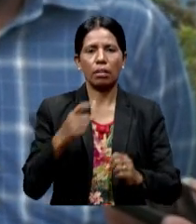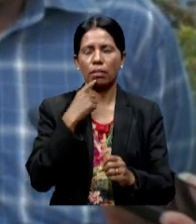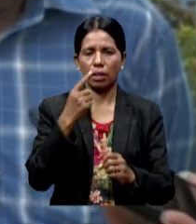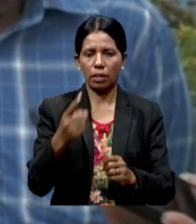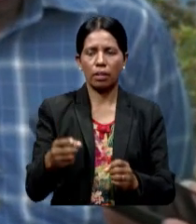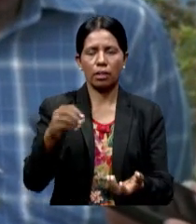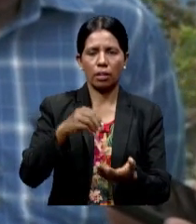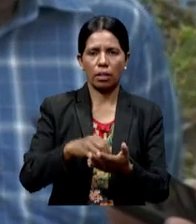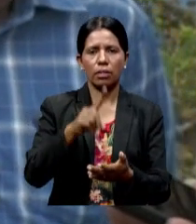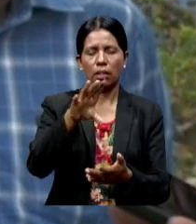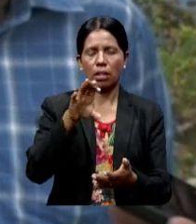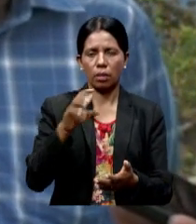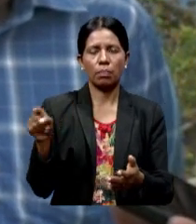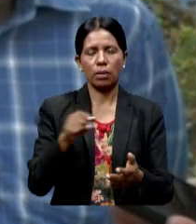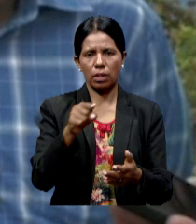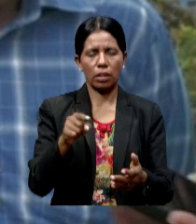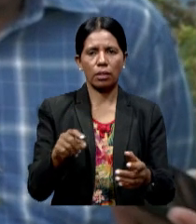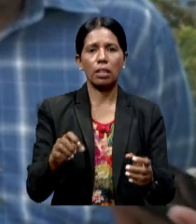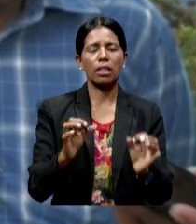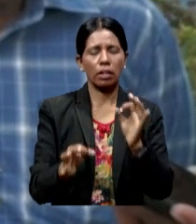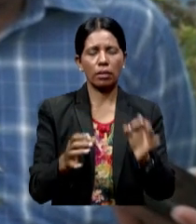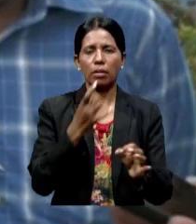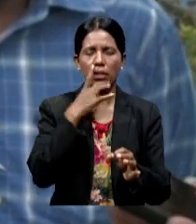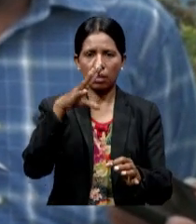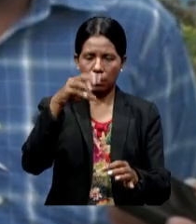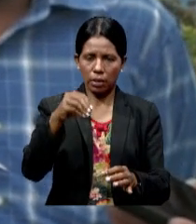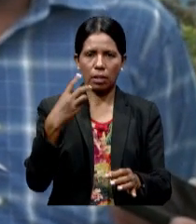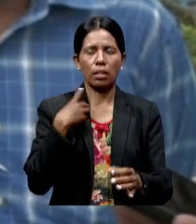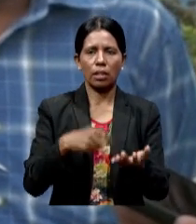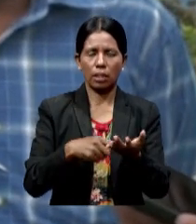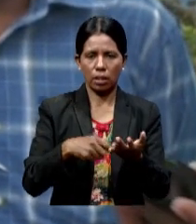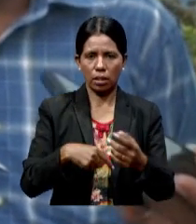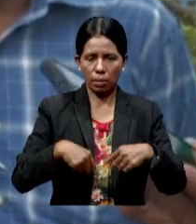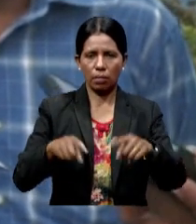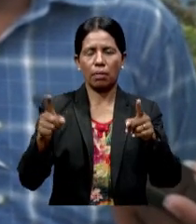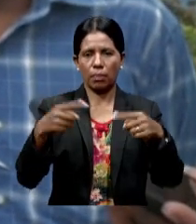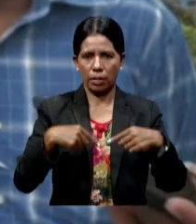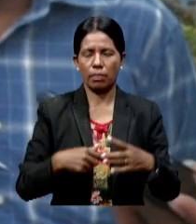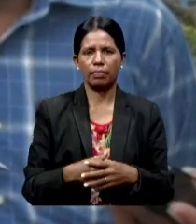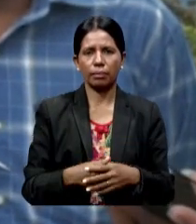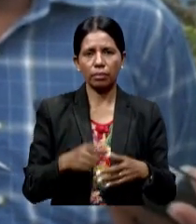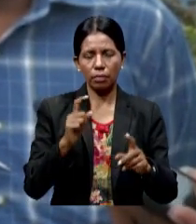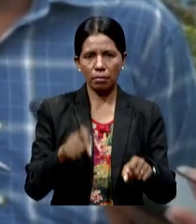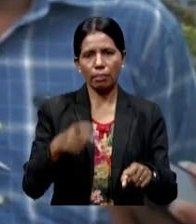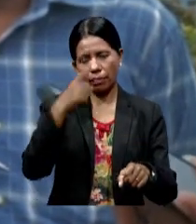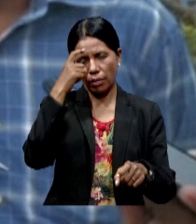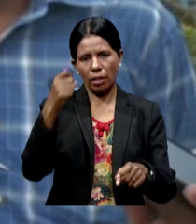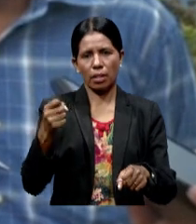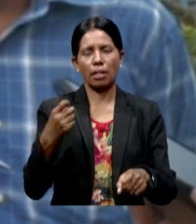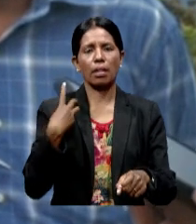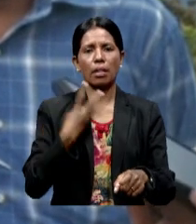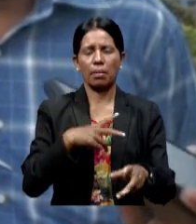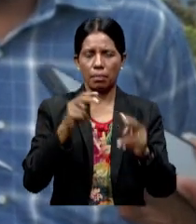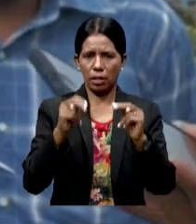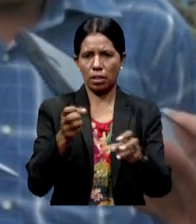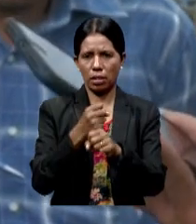garantia 100% aise la mate mebek karik ahima te mosdina ne barak, anto teknik sira ba mai. Anto tambe ide ne mai, ita precisa halo, isturu ide